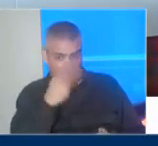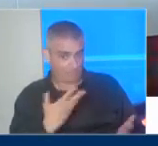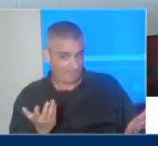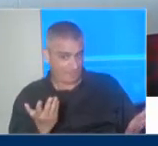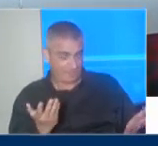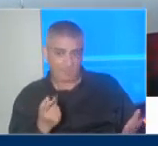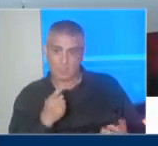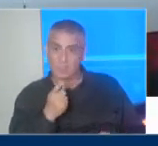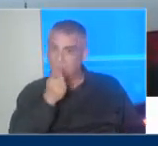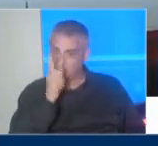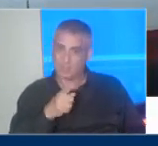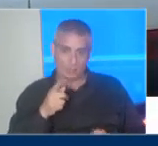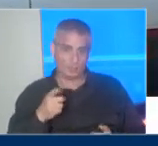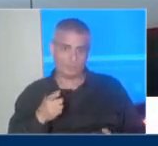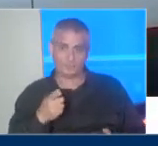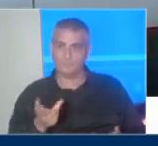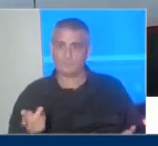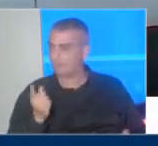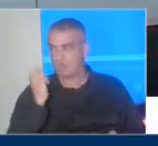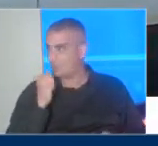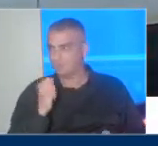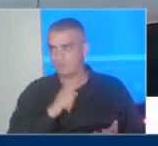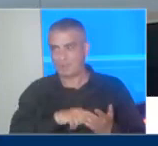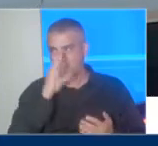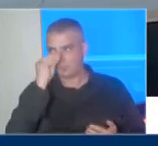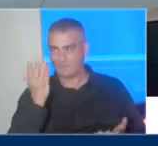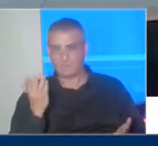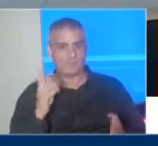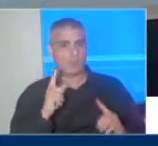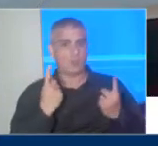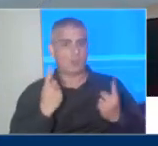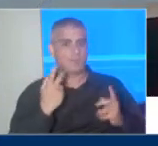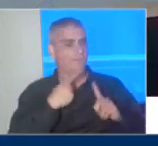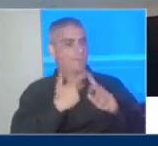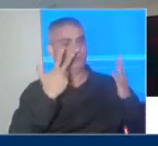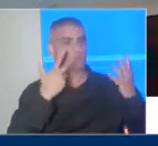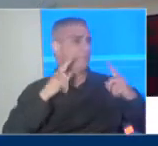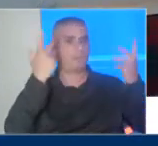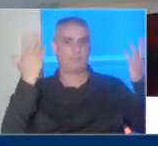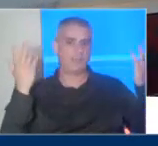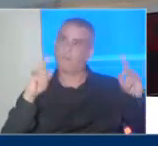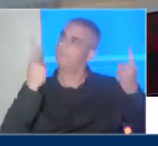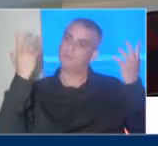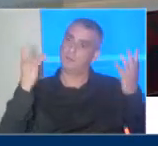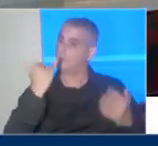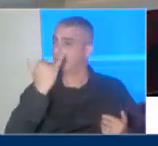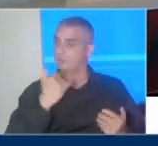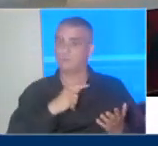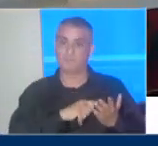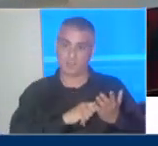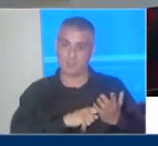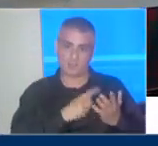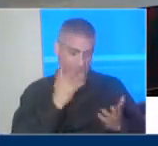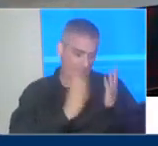את זה. לא נרצחים כי הם גברים. אתה אמורה להיות בעלת הרוח. כי הם לא נרצחים כי הם גברים. אז איך זה קורה שפי שמונה במקרה? כן, במקרה? כן, כן, כי אתם